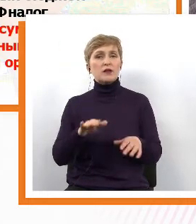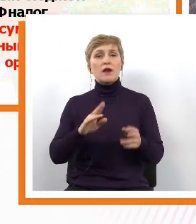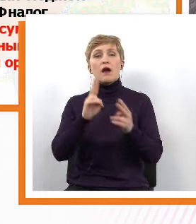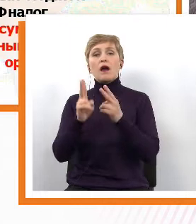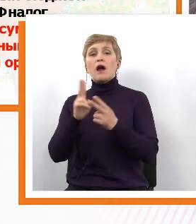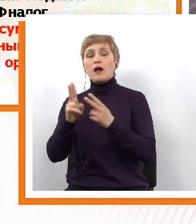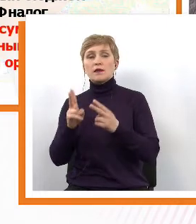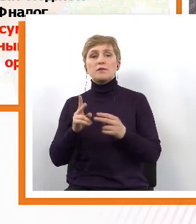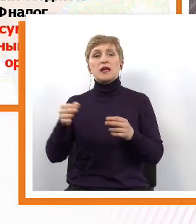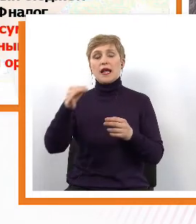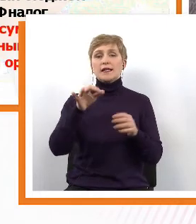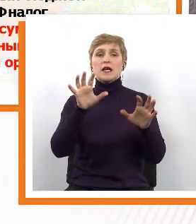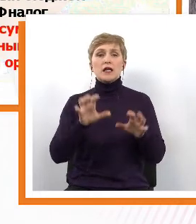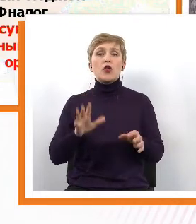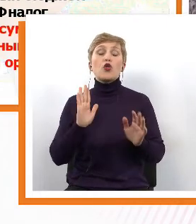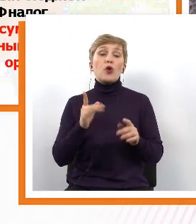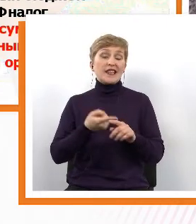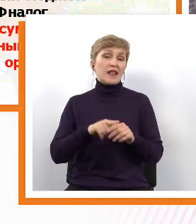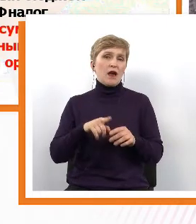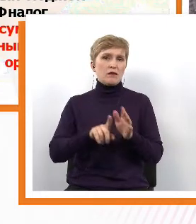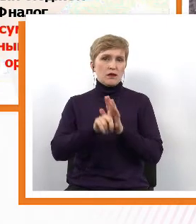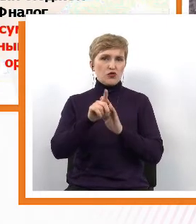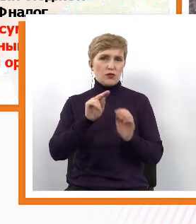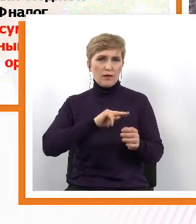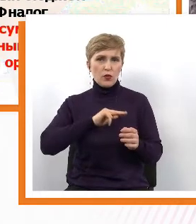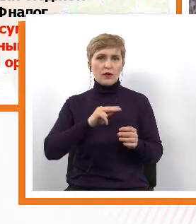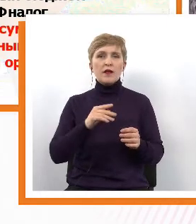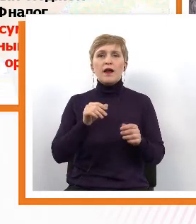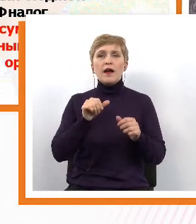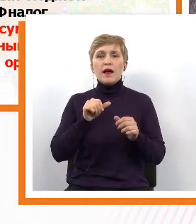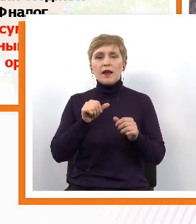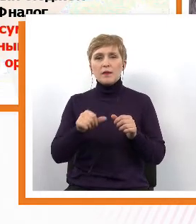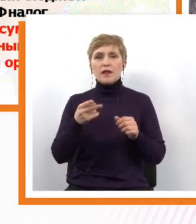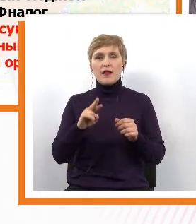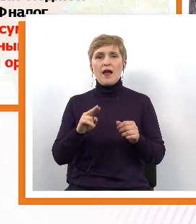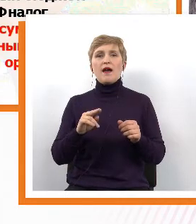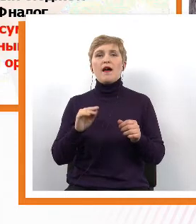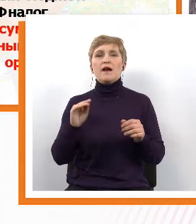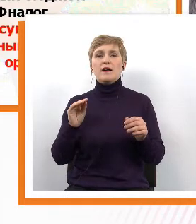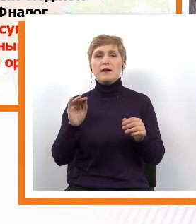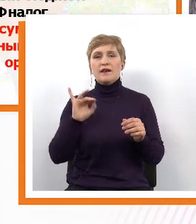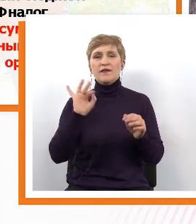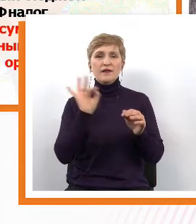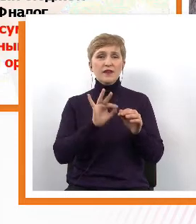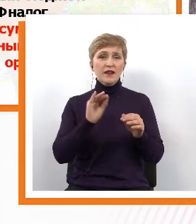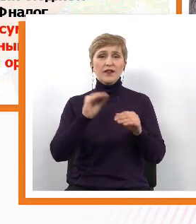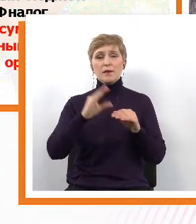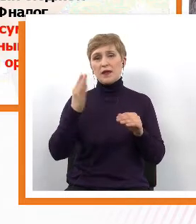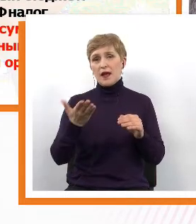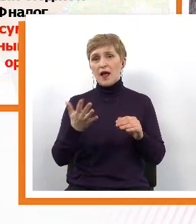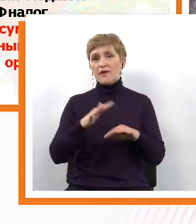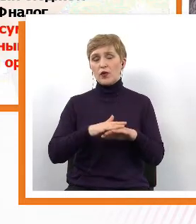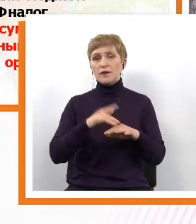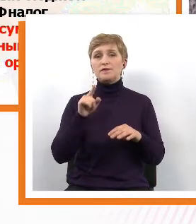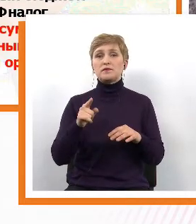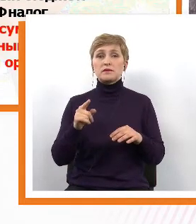законодательство региональное, и только тогда вот эта тема заработает для именно фондов целевых капиталов. То есть ИНВ и так есть там практически во всех регионах,